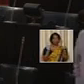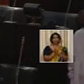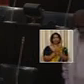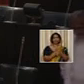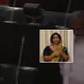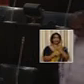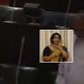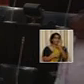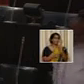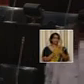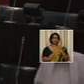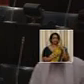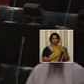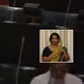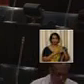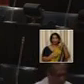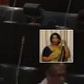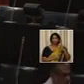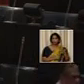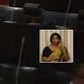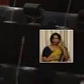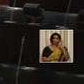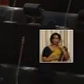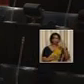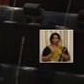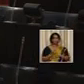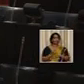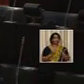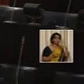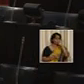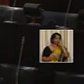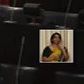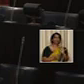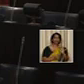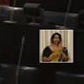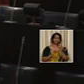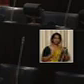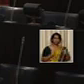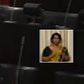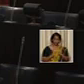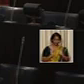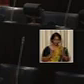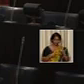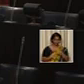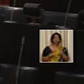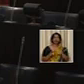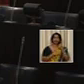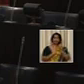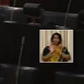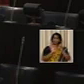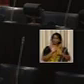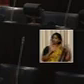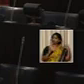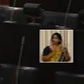එසේ ක්‍රියාත්මක කරන ලද දිනය කවරේද 2022 සැප්තැම්බර් මාසේ 26 වෙනිදා ඉඳලා අපි මේක ක්‍රියාත්මක කරා මේක වසර ගණනාවක්